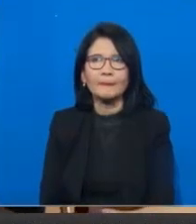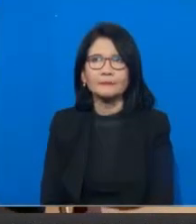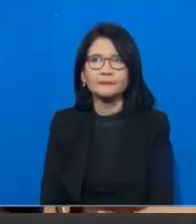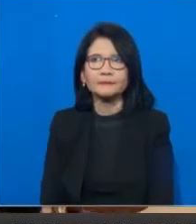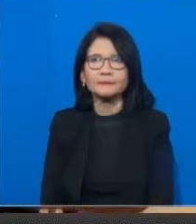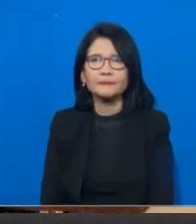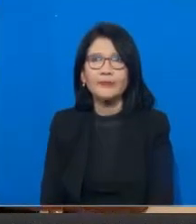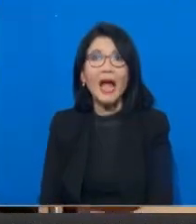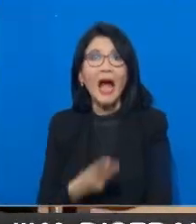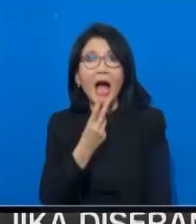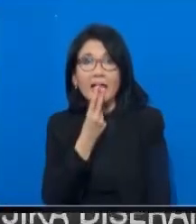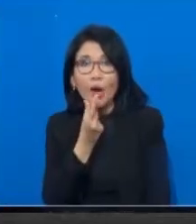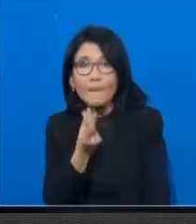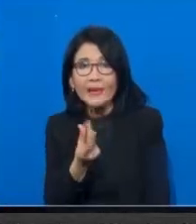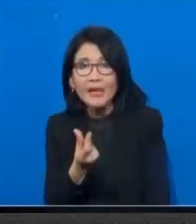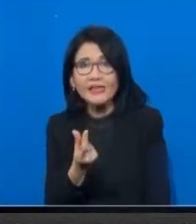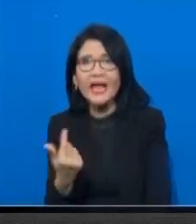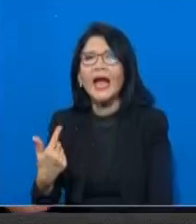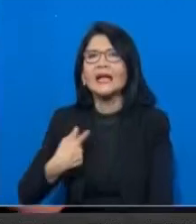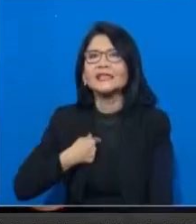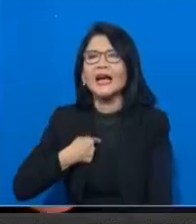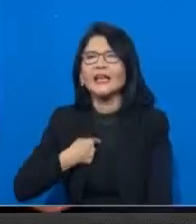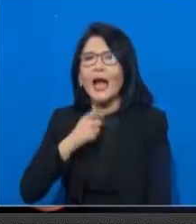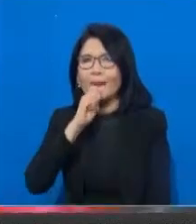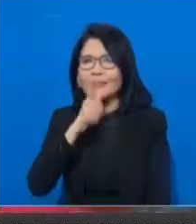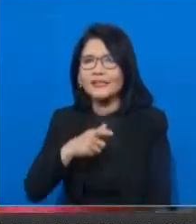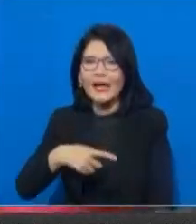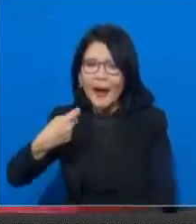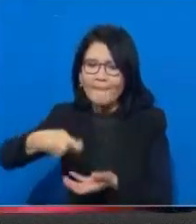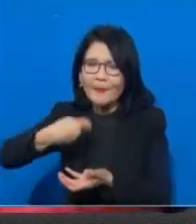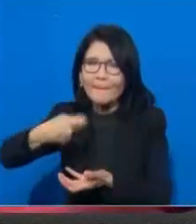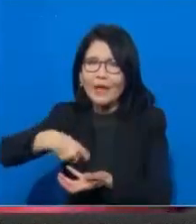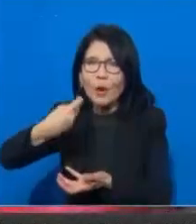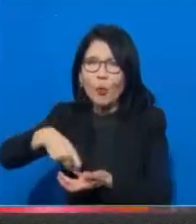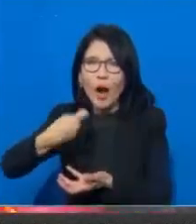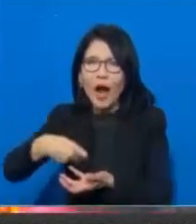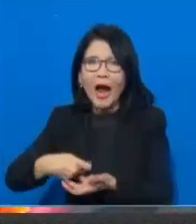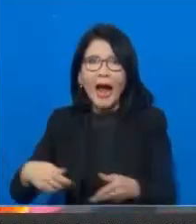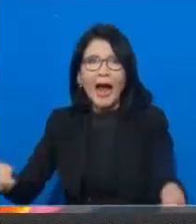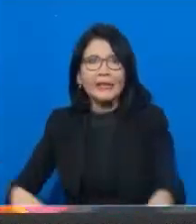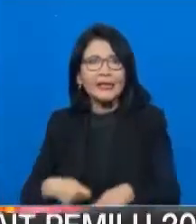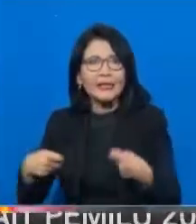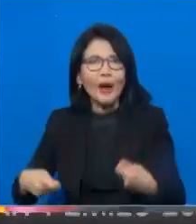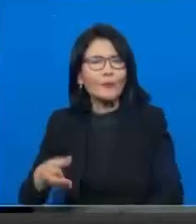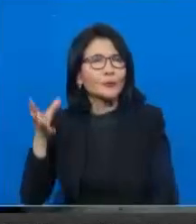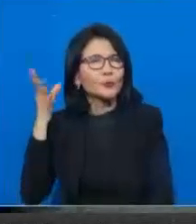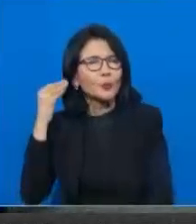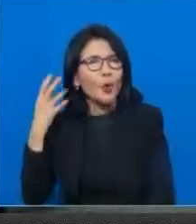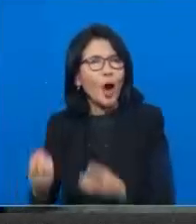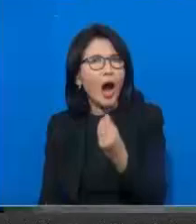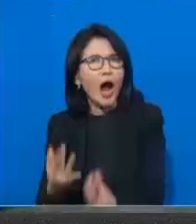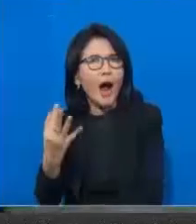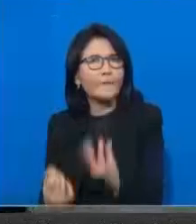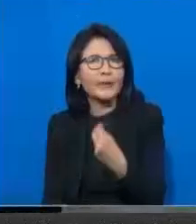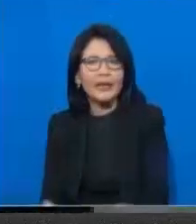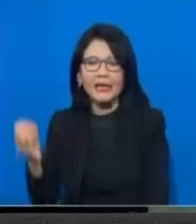Atas rekomendasi pemilik resto, saya pun memesan misoa kuah. Di dapur, api terdengar menderu. Dicelupkan